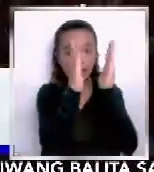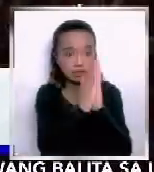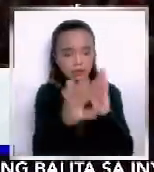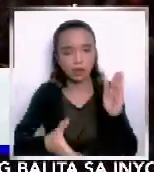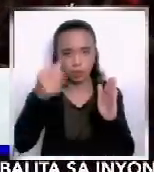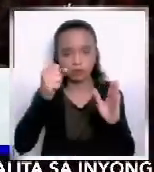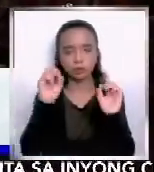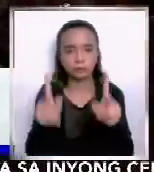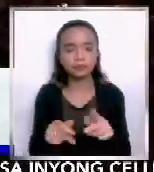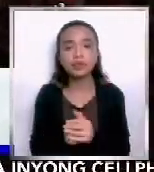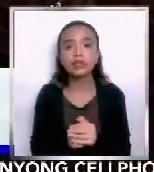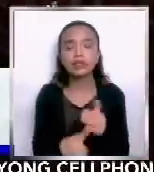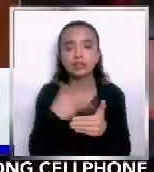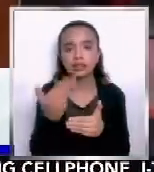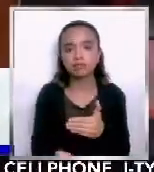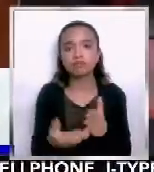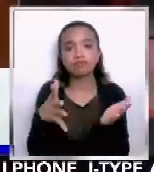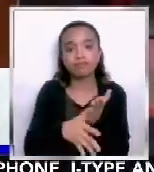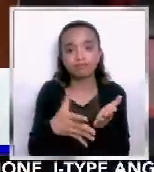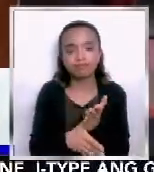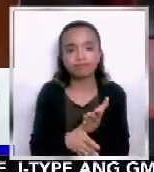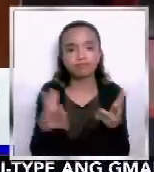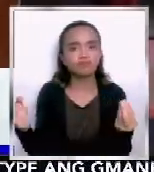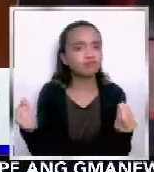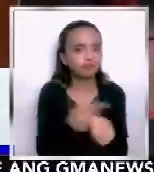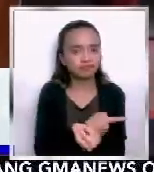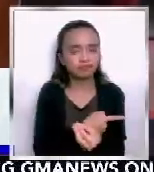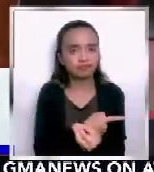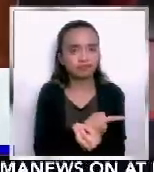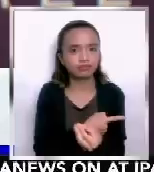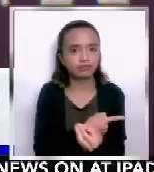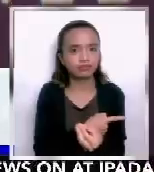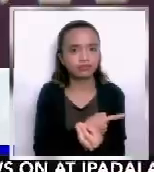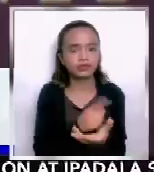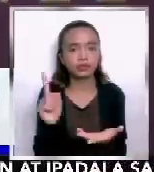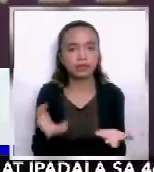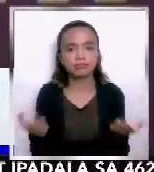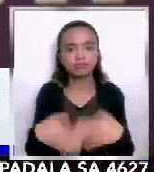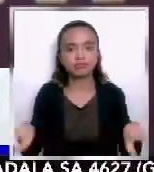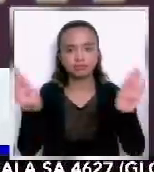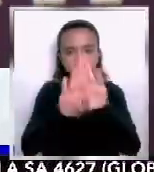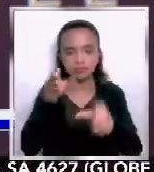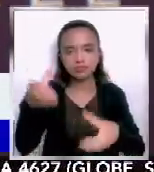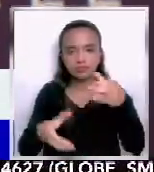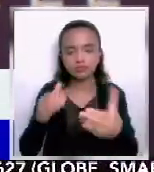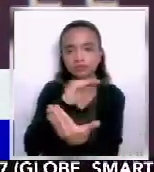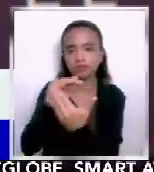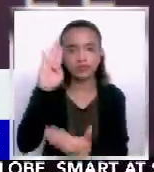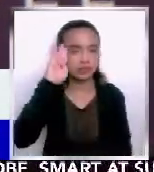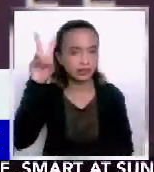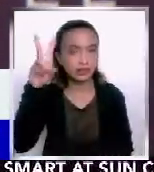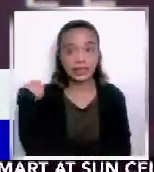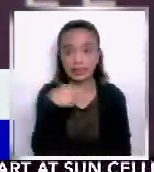eleksyon, pinagtibay ng COMELEC ang dismissal ng disqualification case laban kay Bongbong Marcos. We will await the decision of the Supreme Court on the